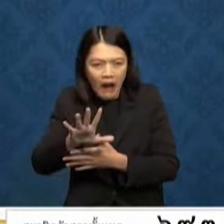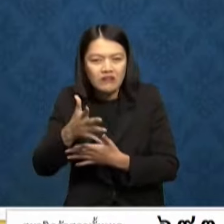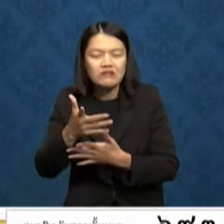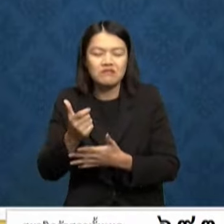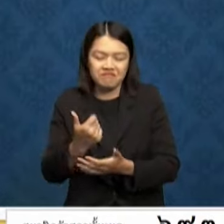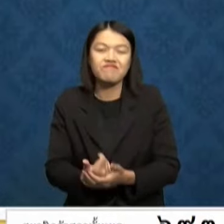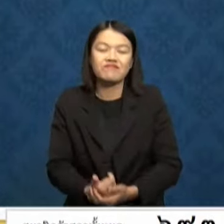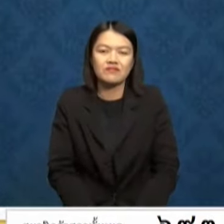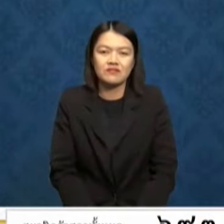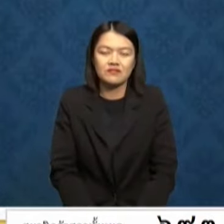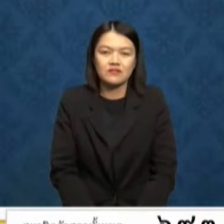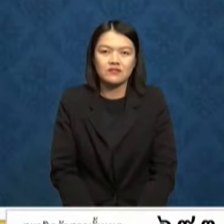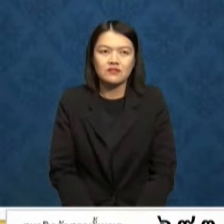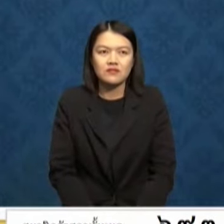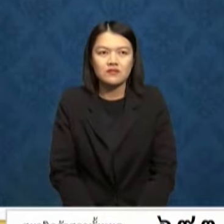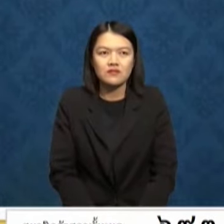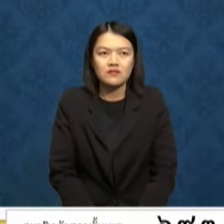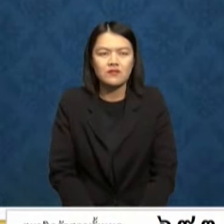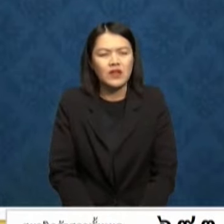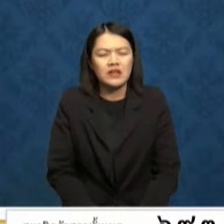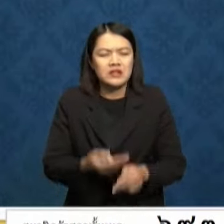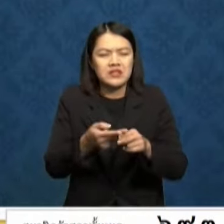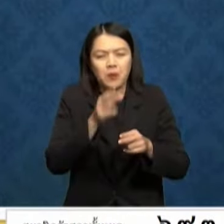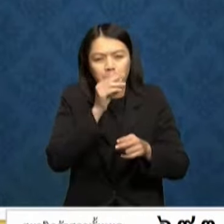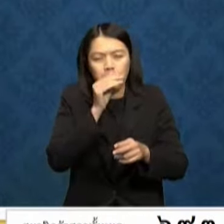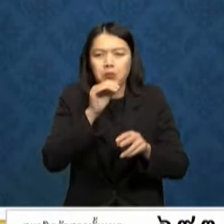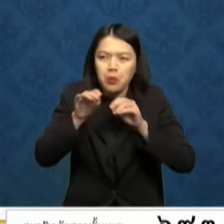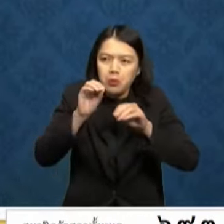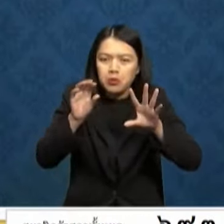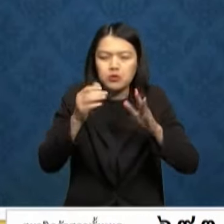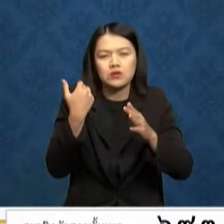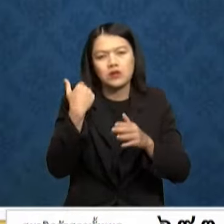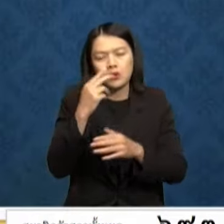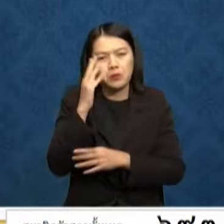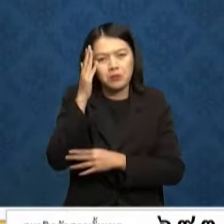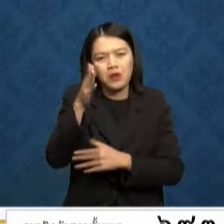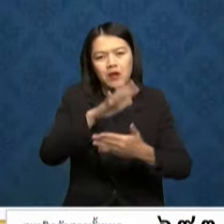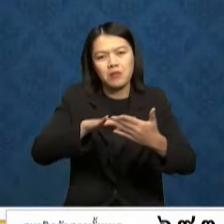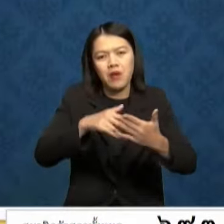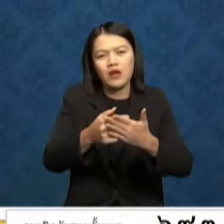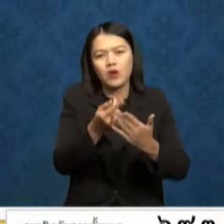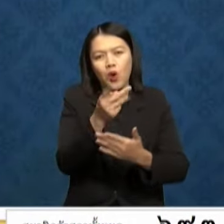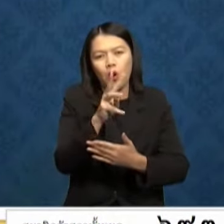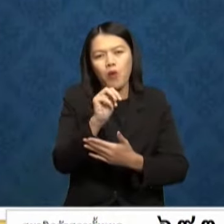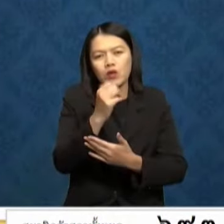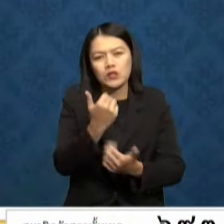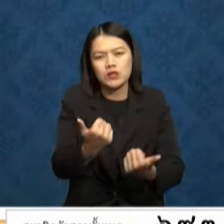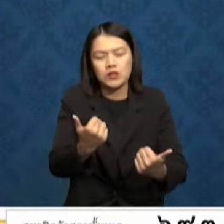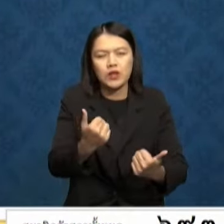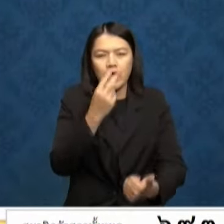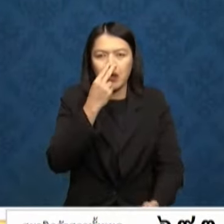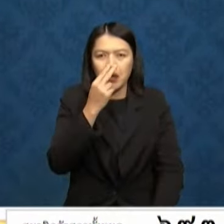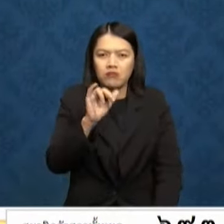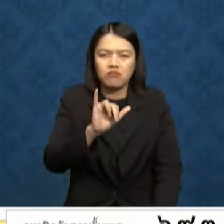สันดานมั่งและอีกหลายสมยนามทำให้เห็นปลายทางของนโยบายรัฐบาลชุดนี้ไม่ได้